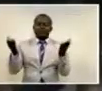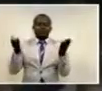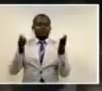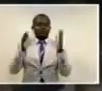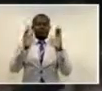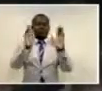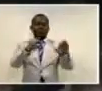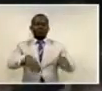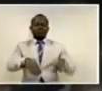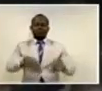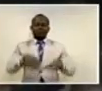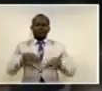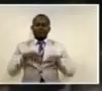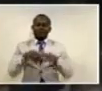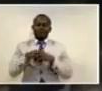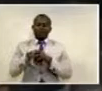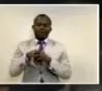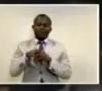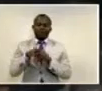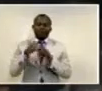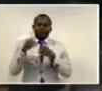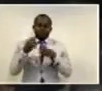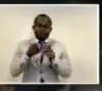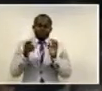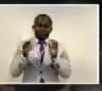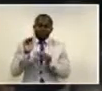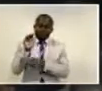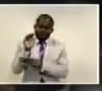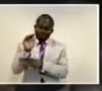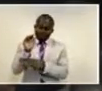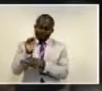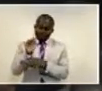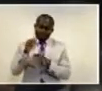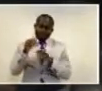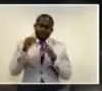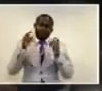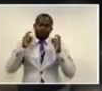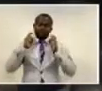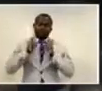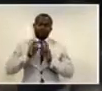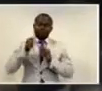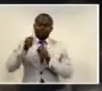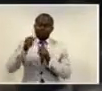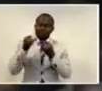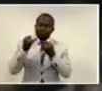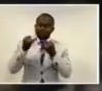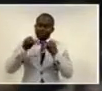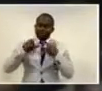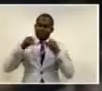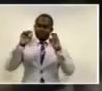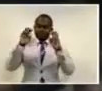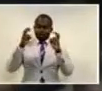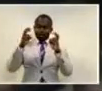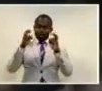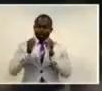duterere iyo nabyo ariko nabajije guverineri niwe wari umaze kumbwira ko